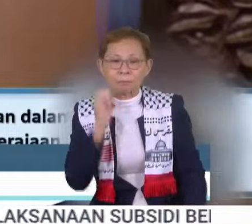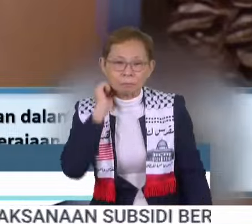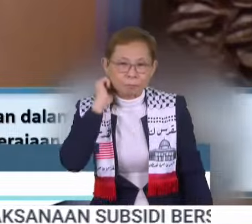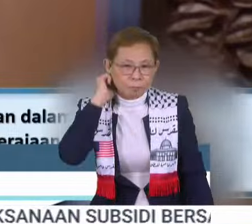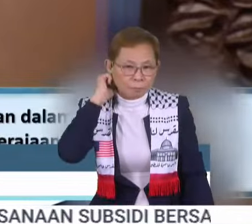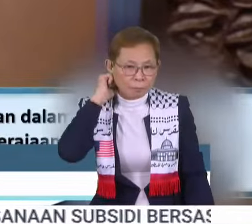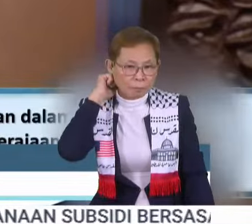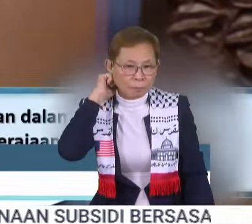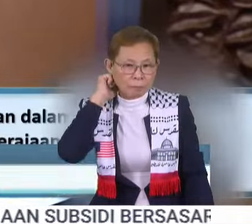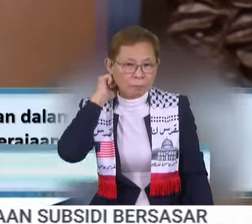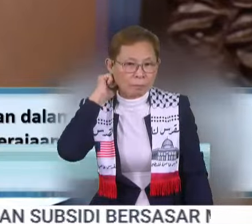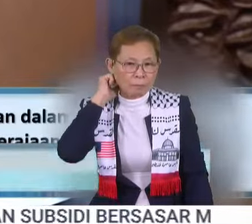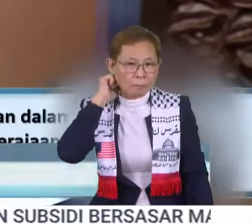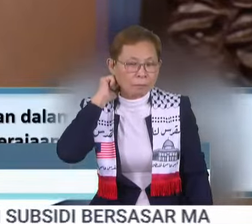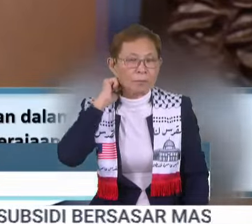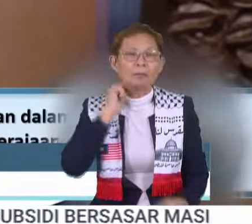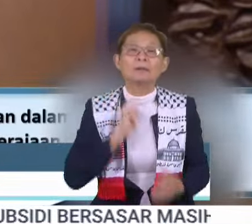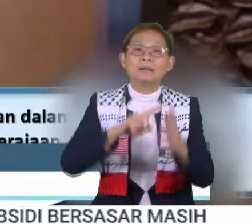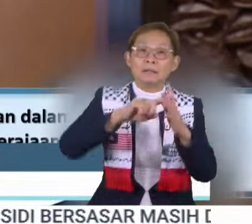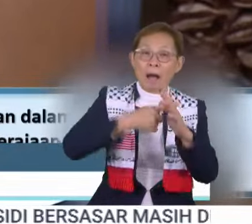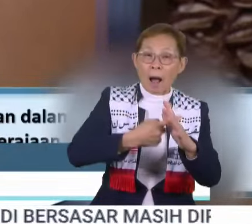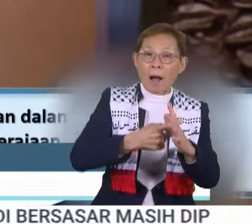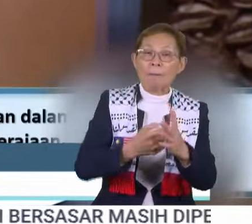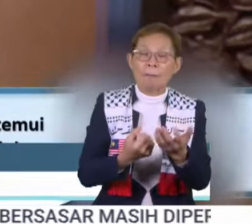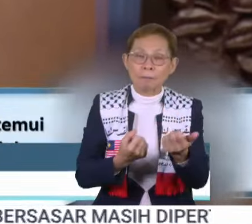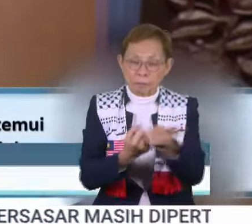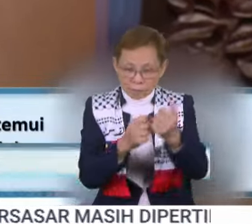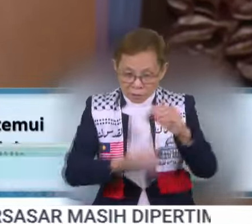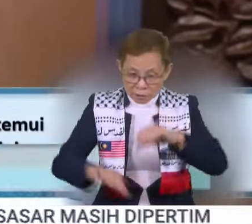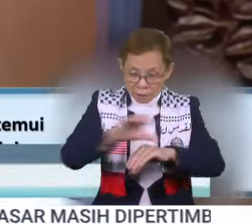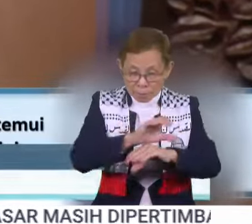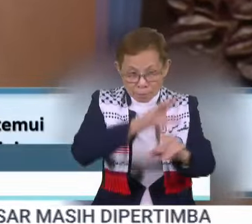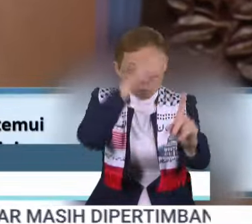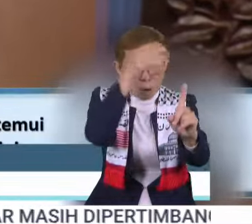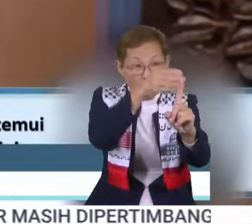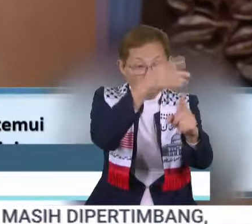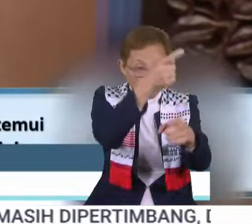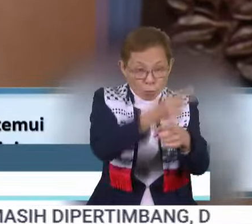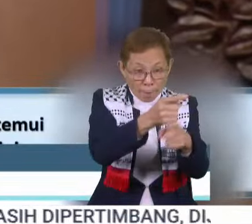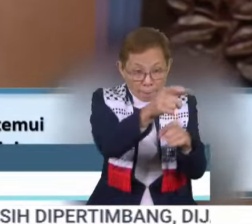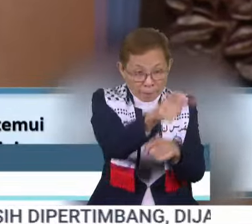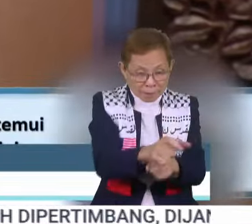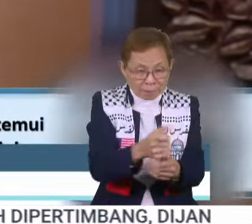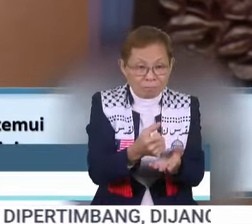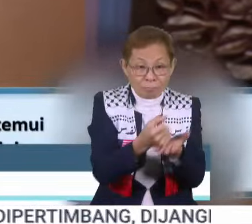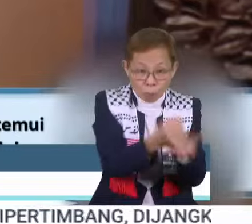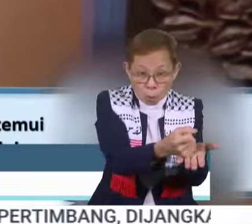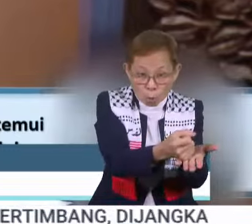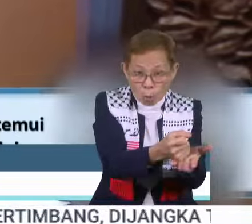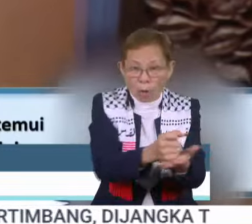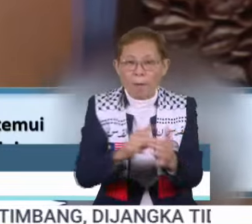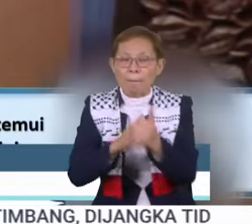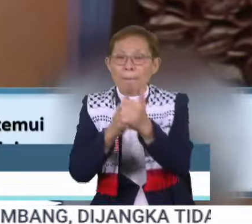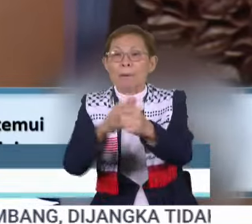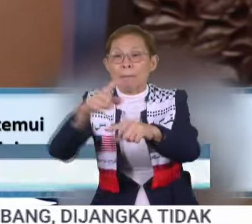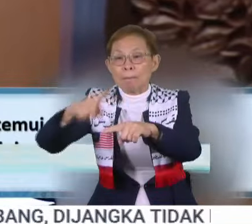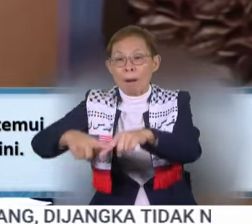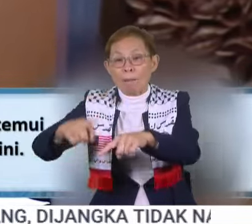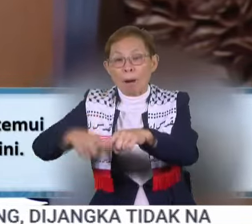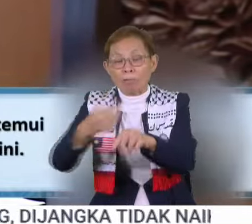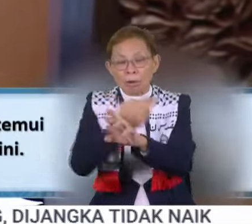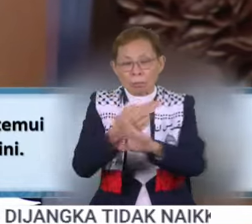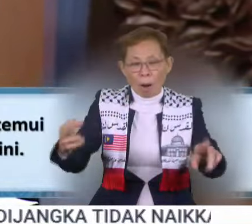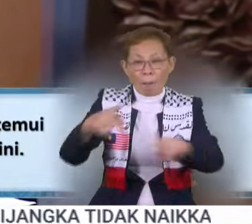ekonomi pelaksan pemberisidi secara bersas ini akan dibar ber takluk kepada ketersediaan